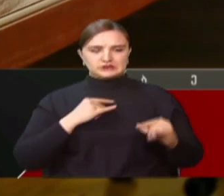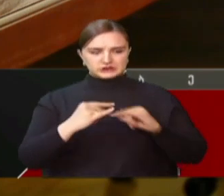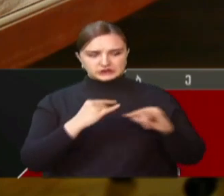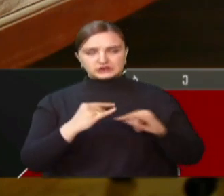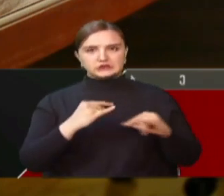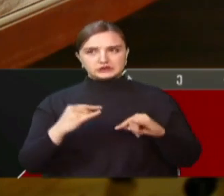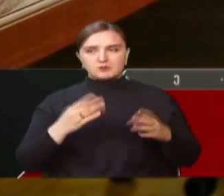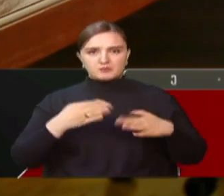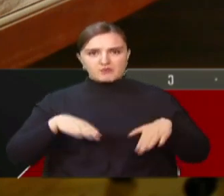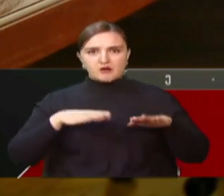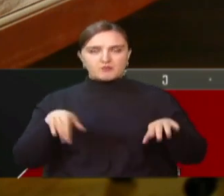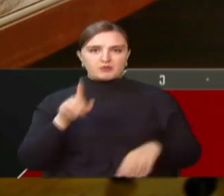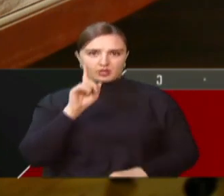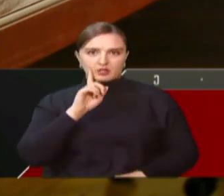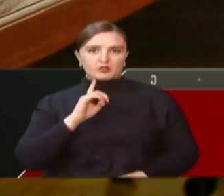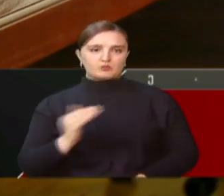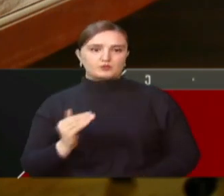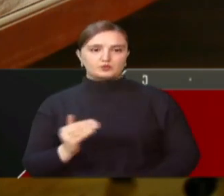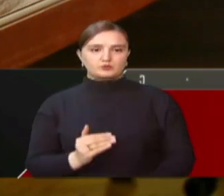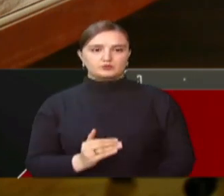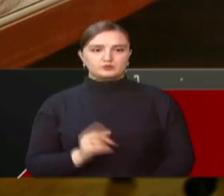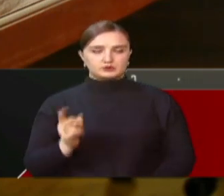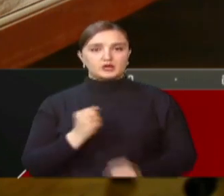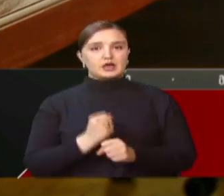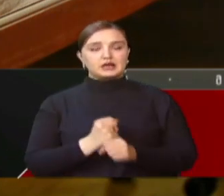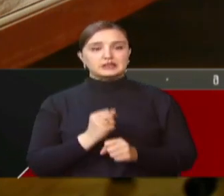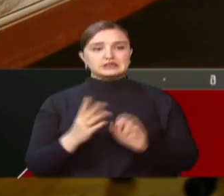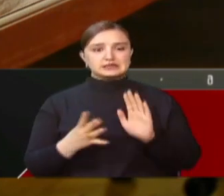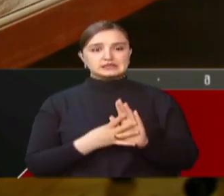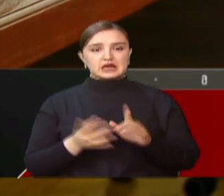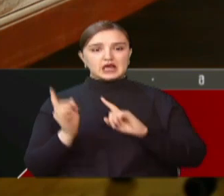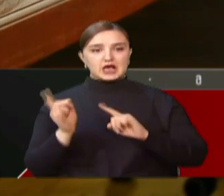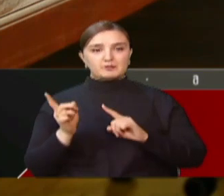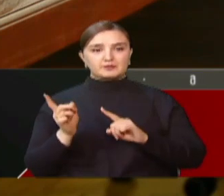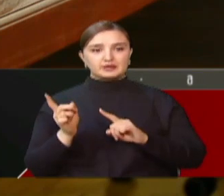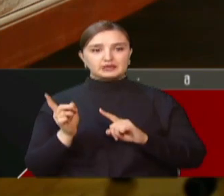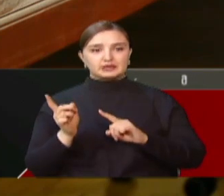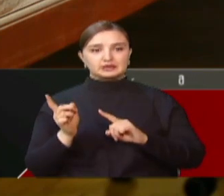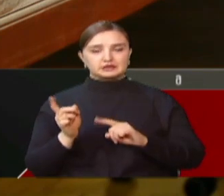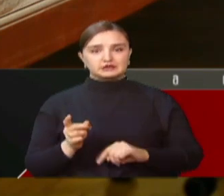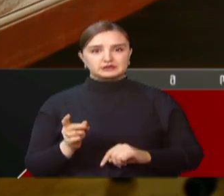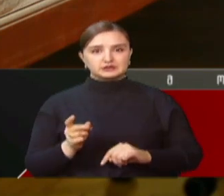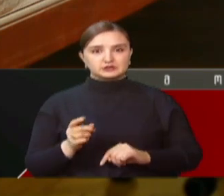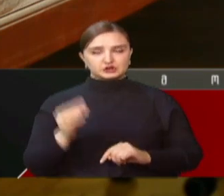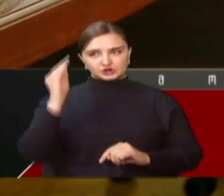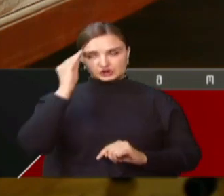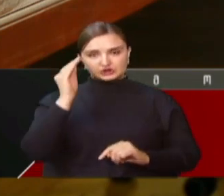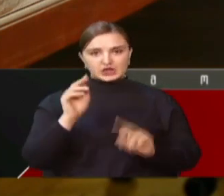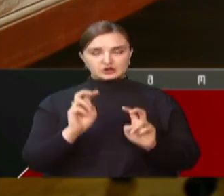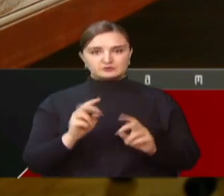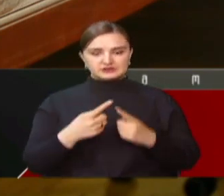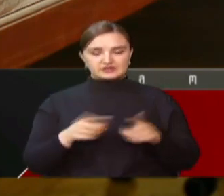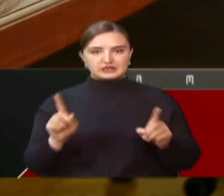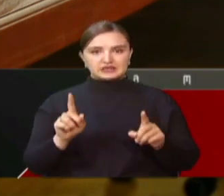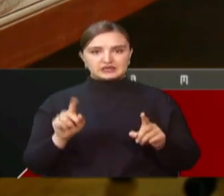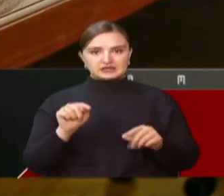რომ არც მეტი არც ნაკლები მათ, ისიც კი იკადრეს, რომ 9 აპრილის ასეთი ასე ვთქვათ შინაარსობრივად